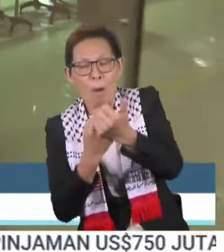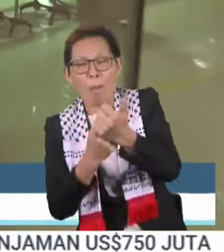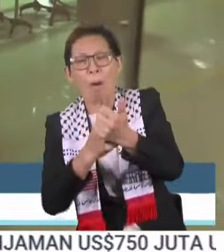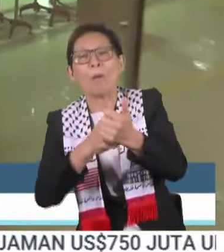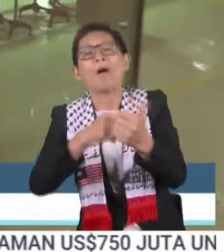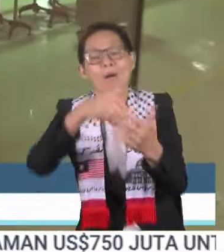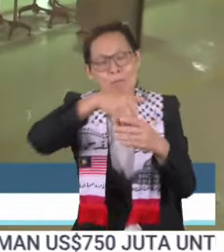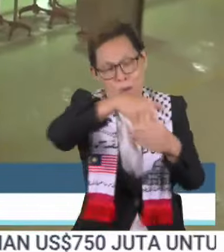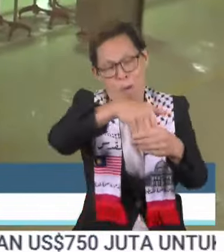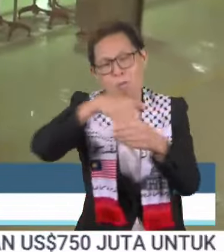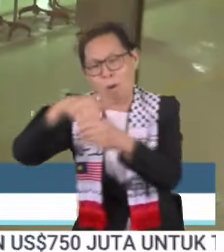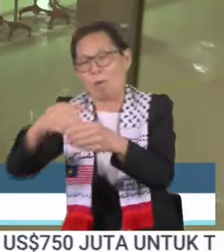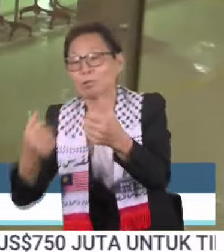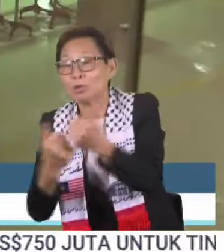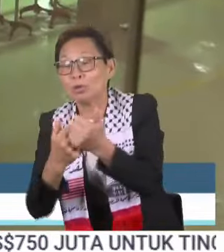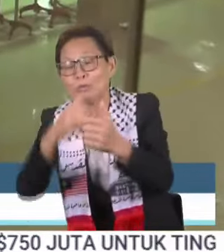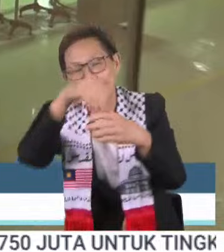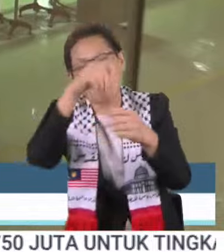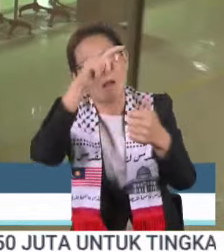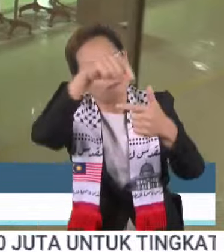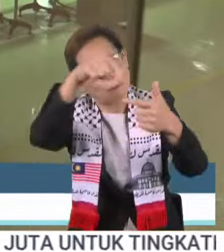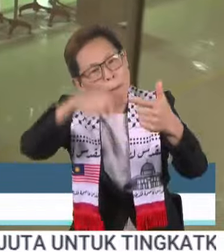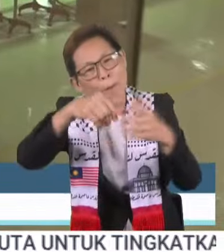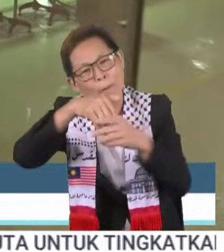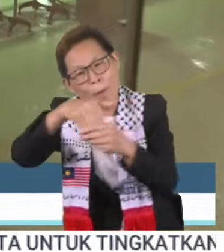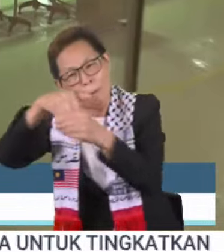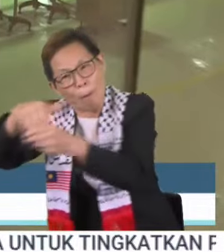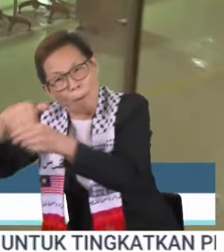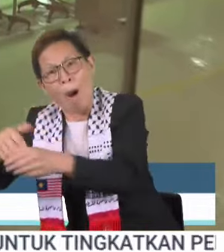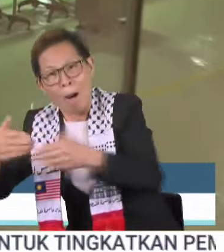pelbagai insentif sedia ada.